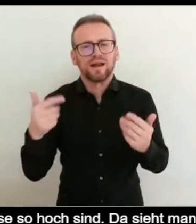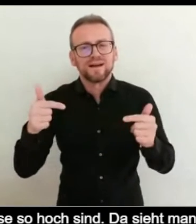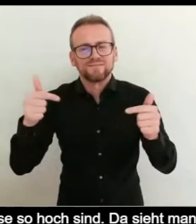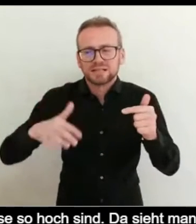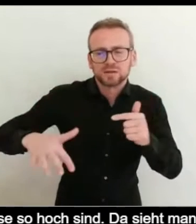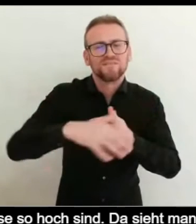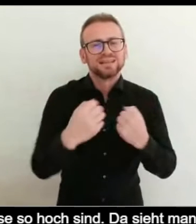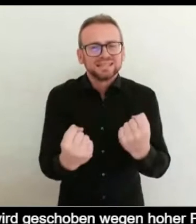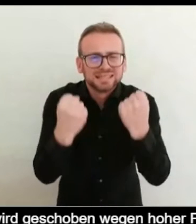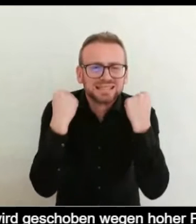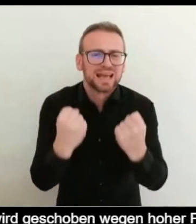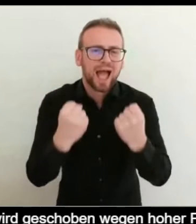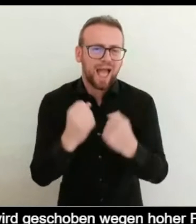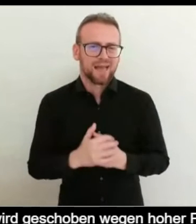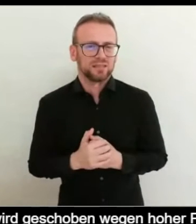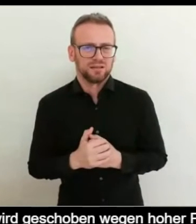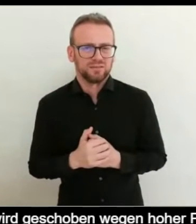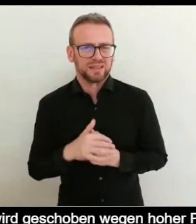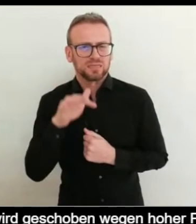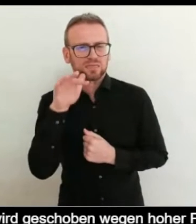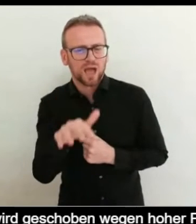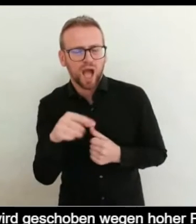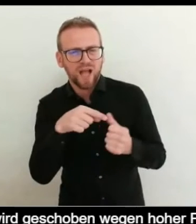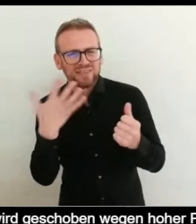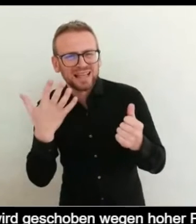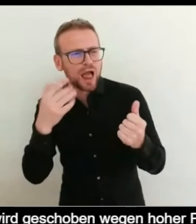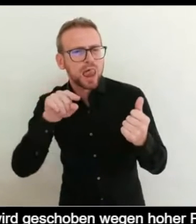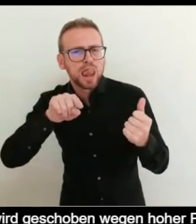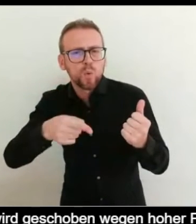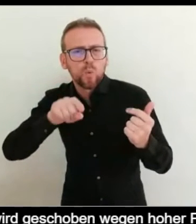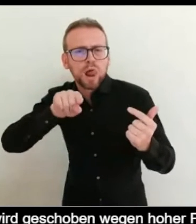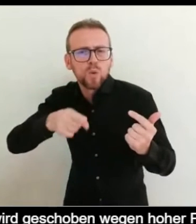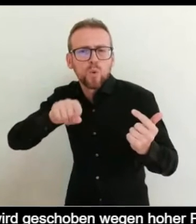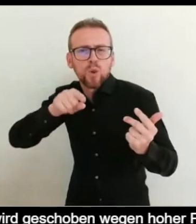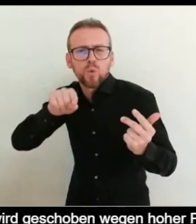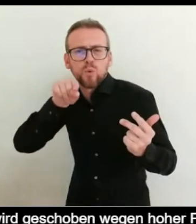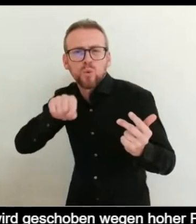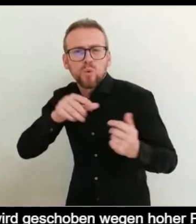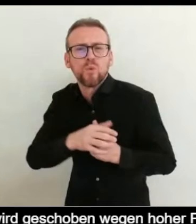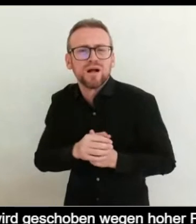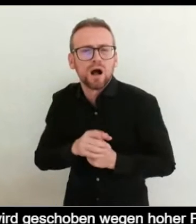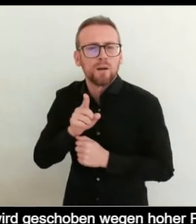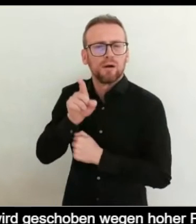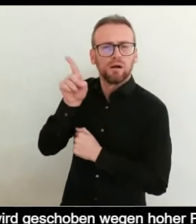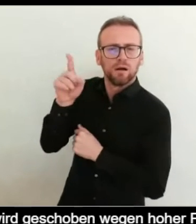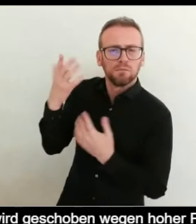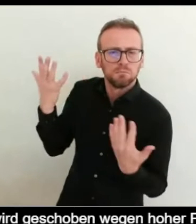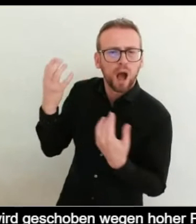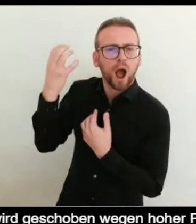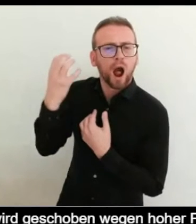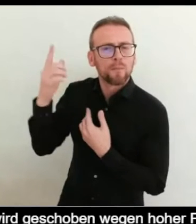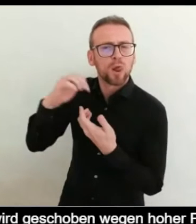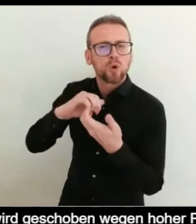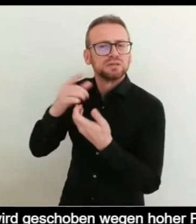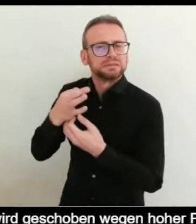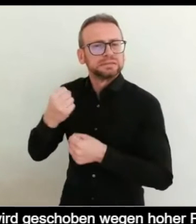werden. Das heißt nicht, dass wir nicht ambitioniert weitermachen. Im Gegenteil, wir brauchen noch mehr Tempo auch beim Ausbau der